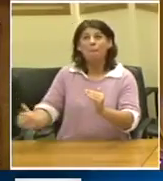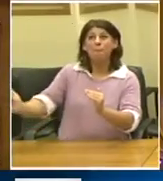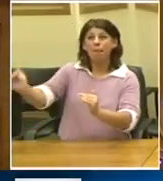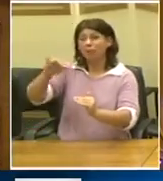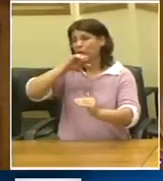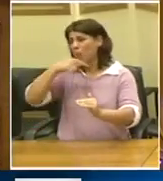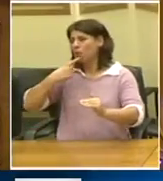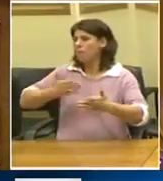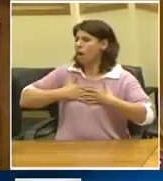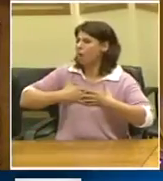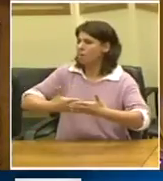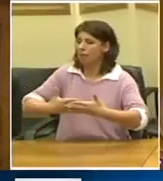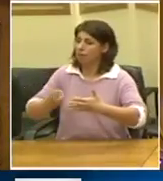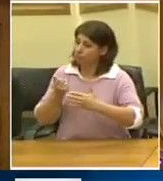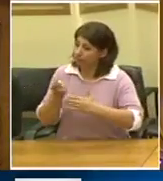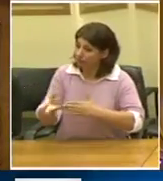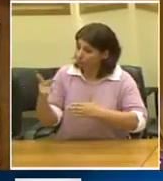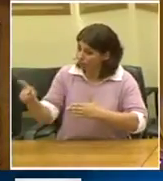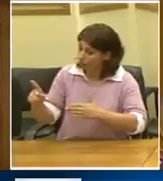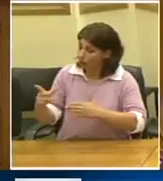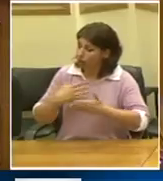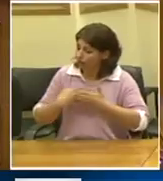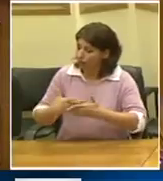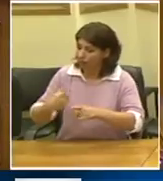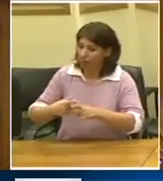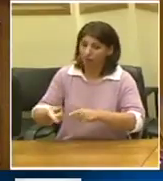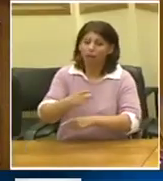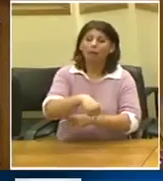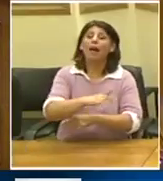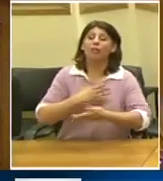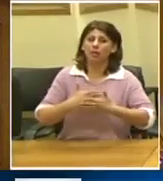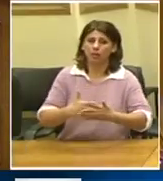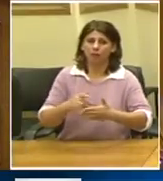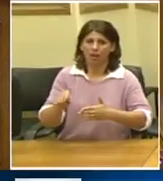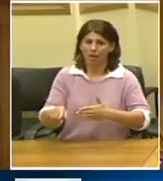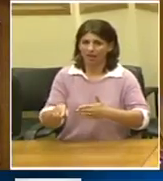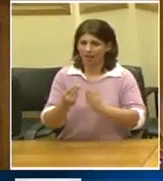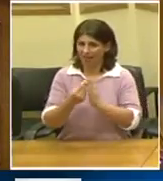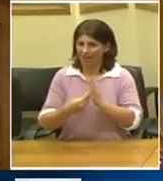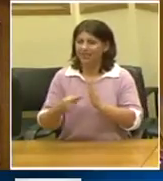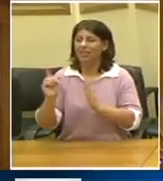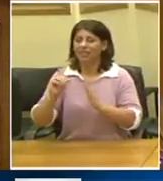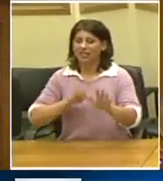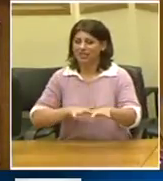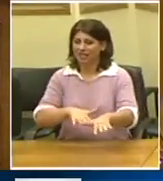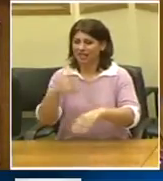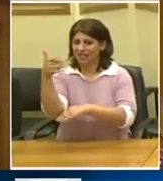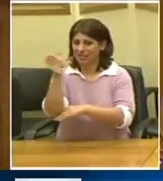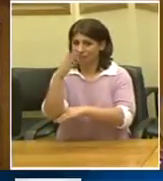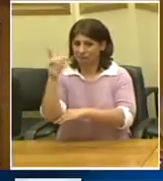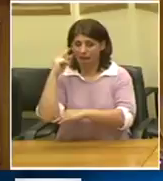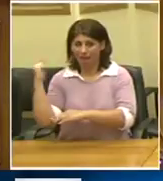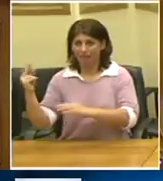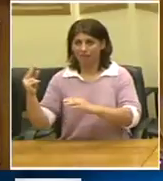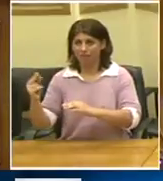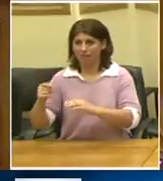περισσή ευκολία μετράνε τον πατριωτισμό το δικό τους αλλά και των άλλων ότι τα κριτήρια δεν είναι μόνο τα συλλαλητήρια, οι σημαίες και οι έξυπνες επαναστατικές αναρτήσεις